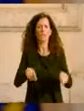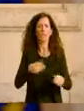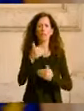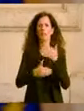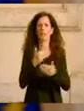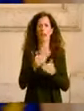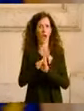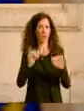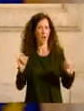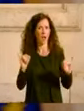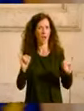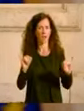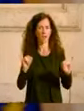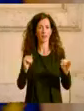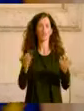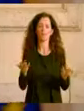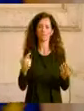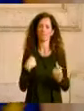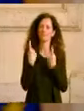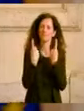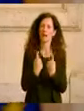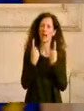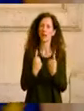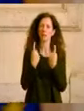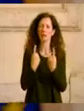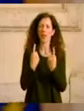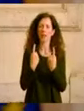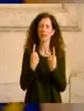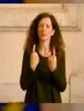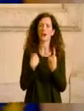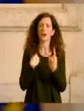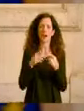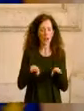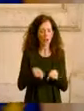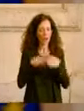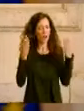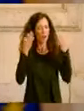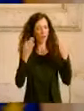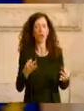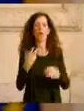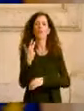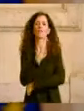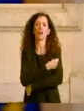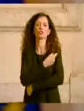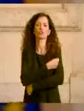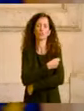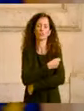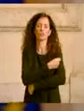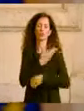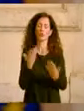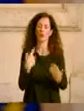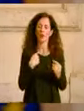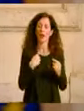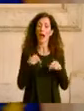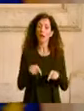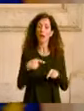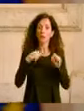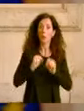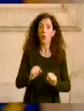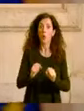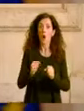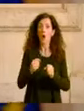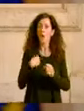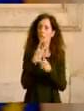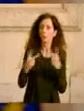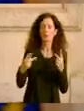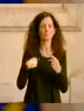Dovremmo aspettare il momento della scoperta e della distribuzione del vaccino. Non ce lo possiamo permettere. Ci ritroveremmo con